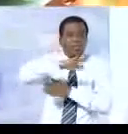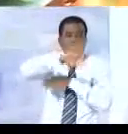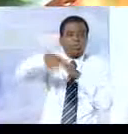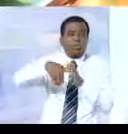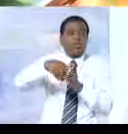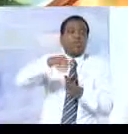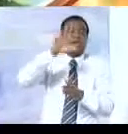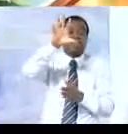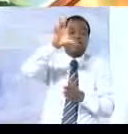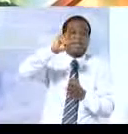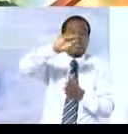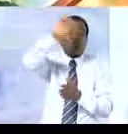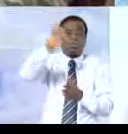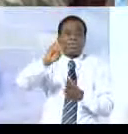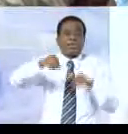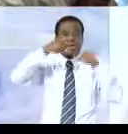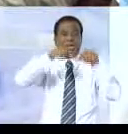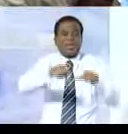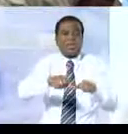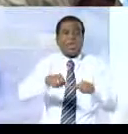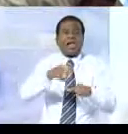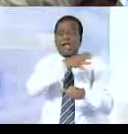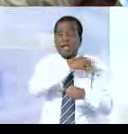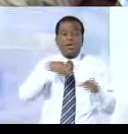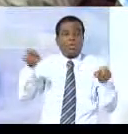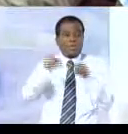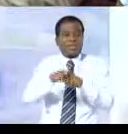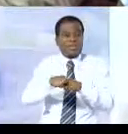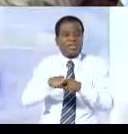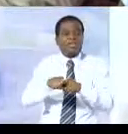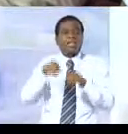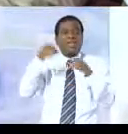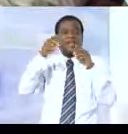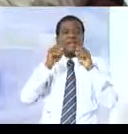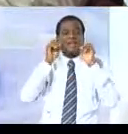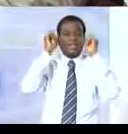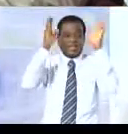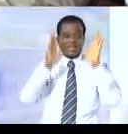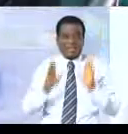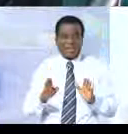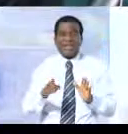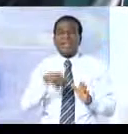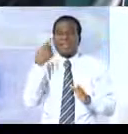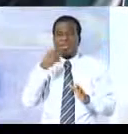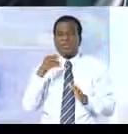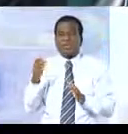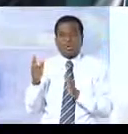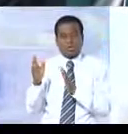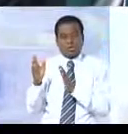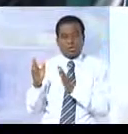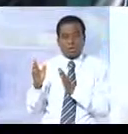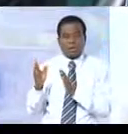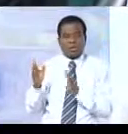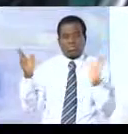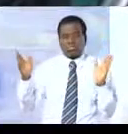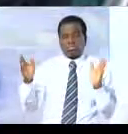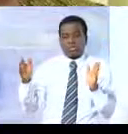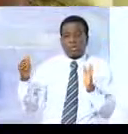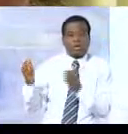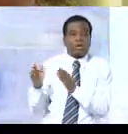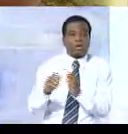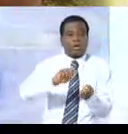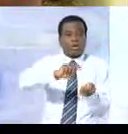des effets financiers du reclassement des enseignants, ceux de leur bonification indiciaire comme convenu en 2009. Les syndicats